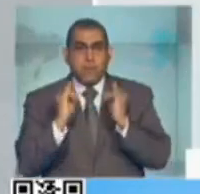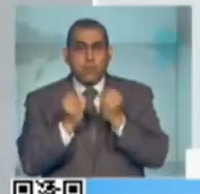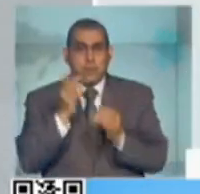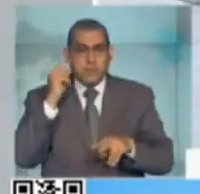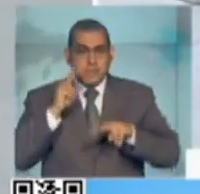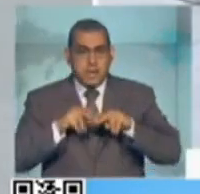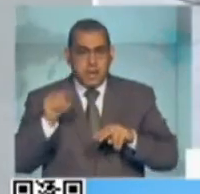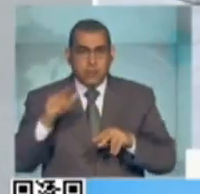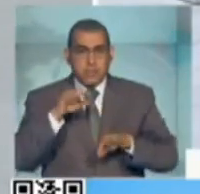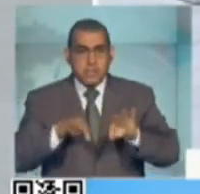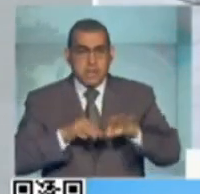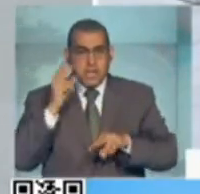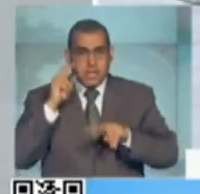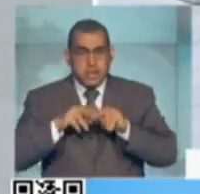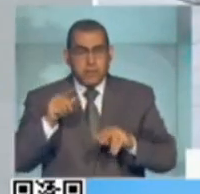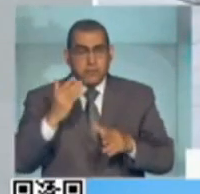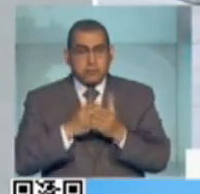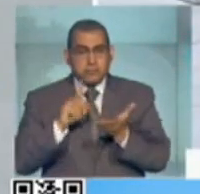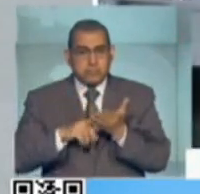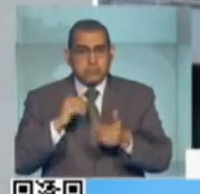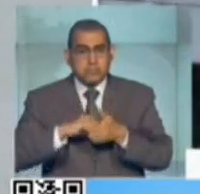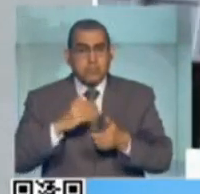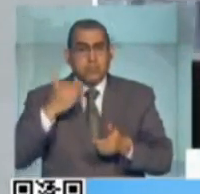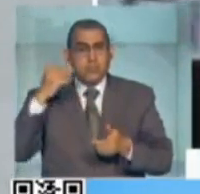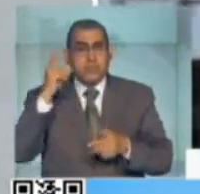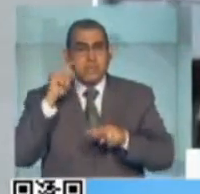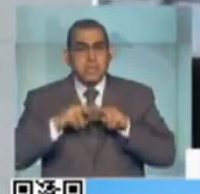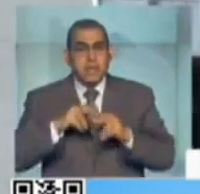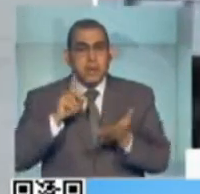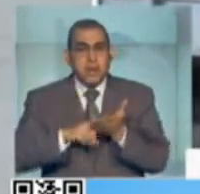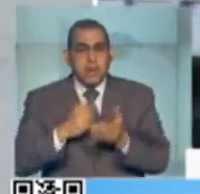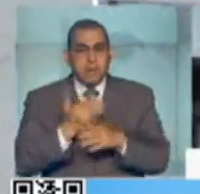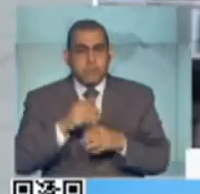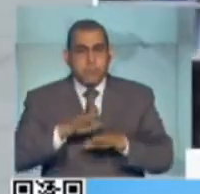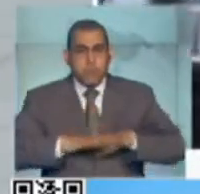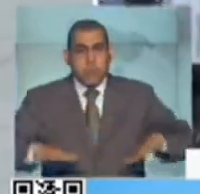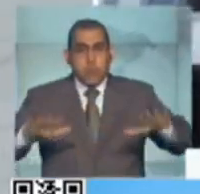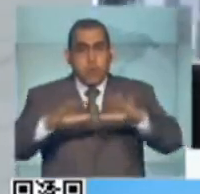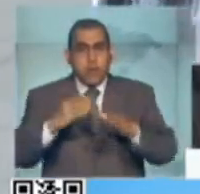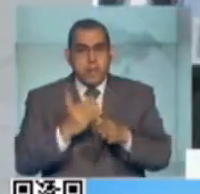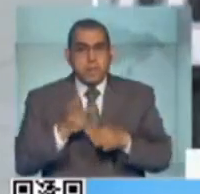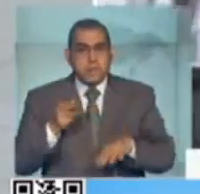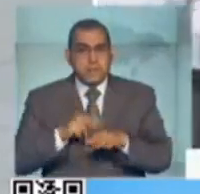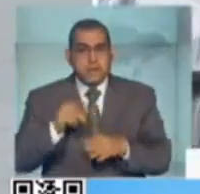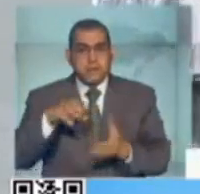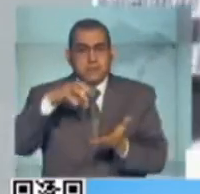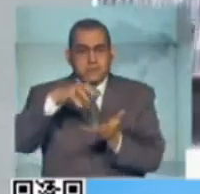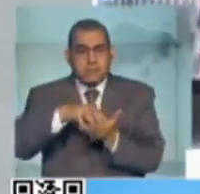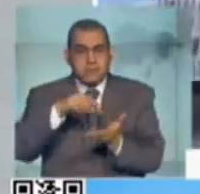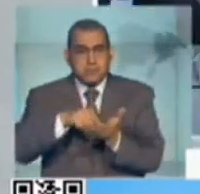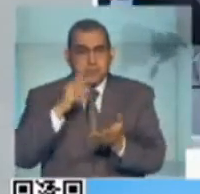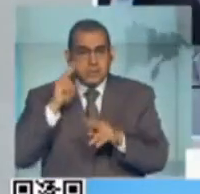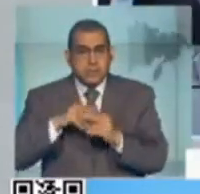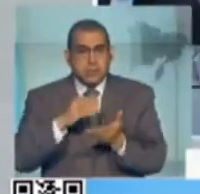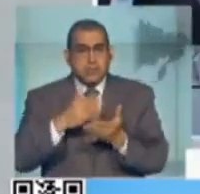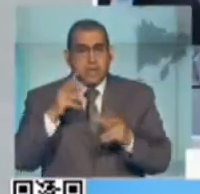وفي المستويات السياسية في إسرائيل متعلقة بمستقبل إسرائيل بذمتها، إضافة إلى مكانتها إن كان ذلك على